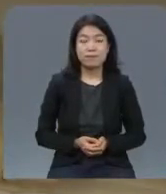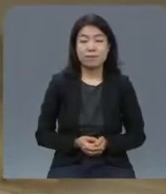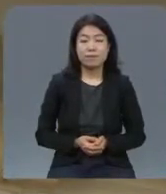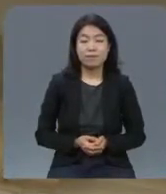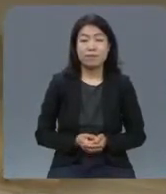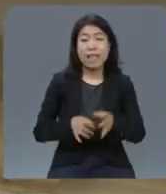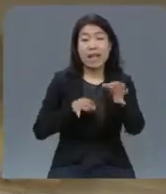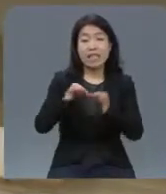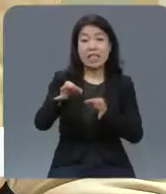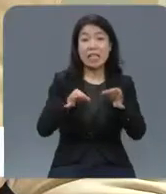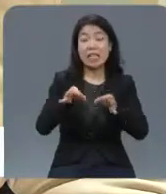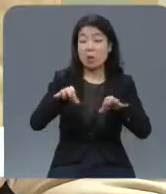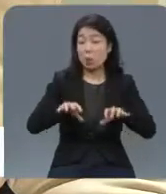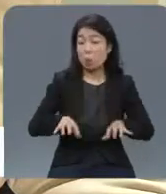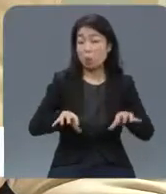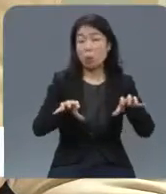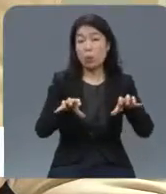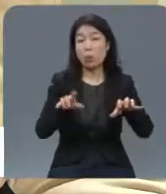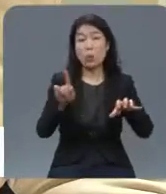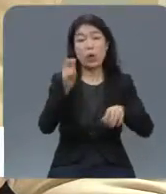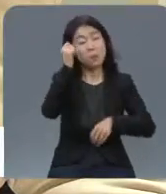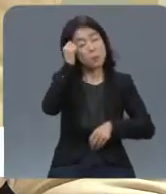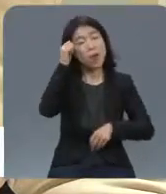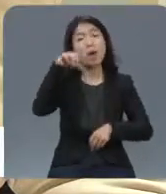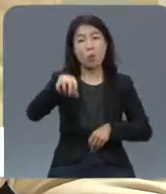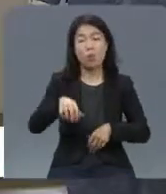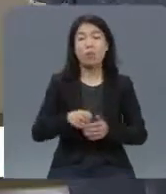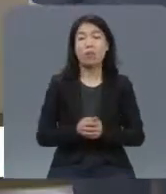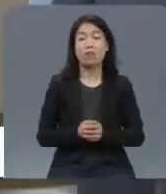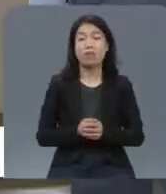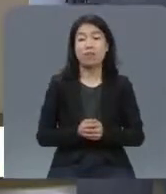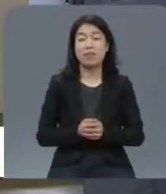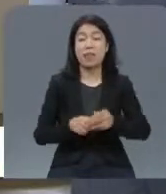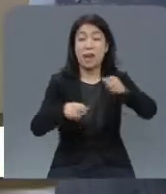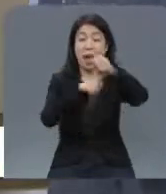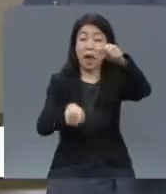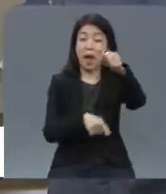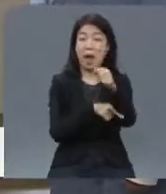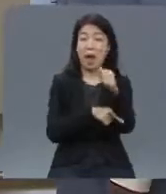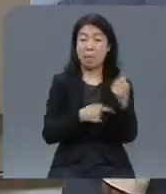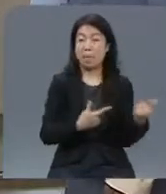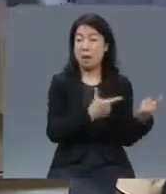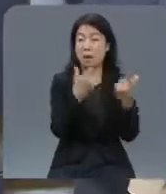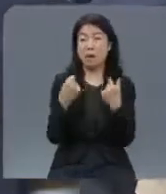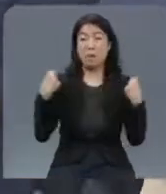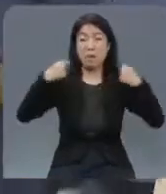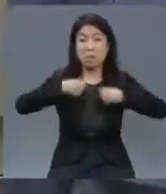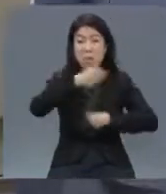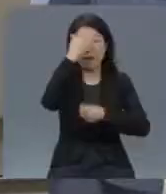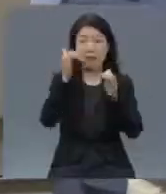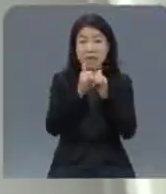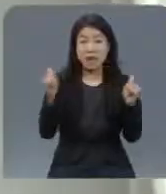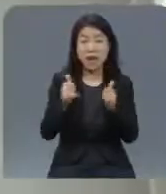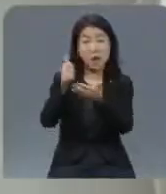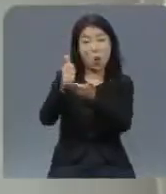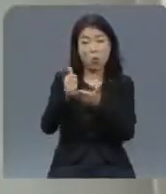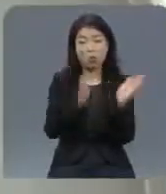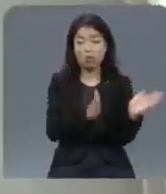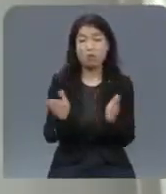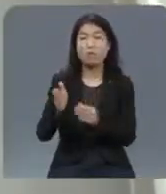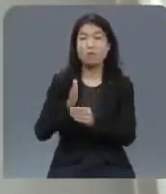전통 시장 골목에 자리잡은 1 숙박 시설 개량 한복을 맞춰 입은 청년들이 손님 맞을 준비에